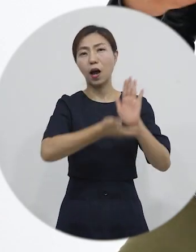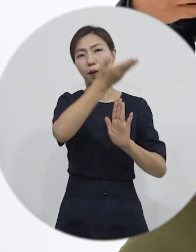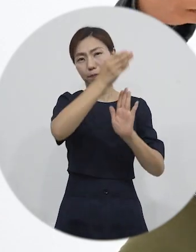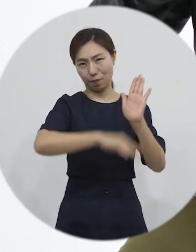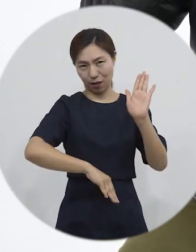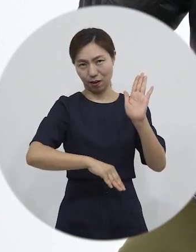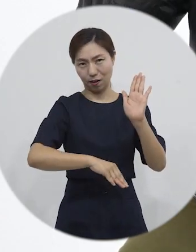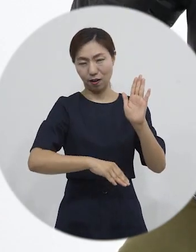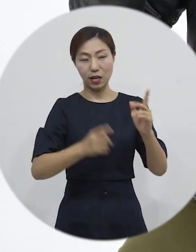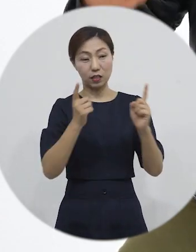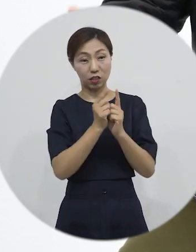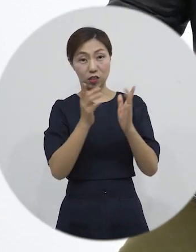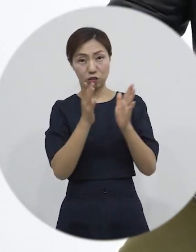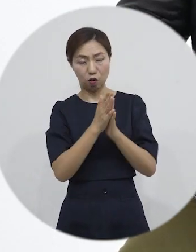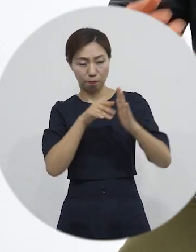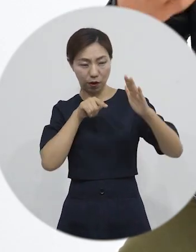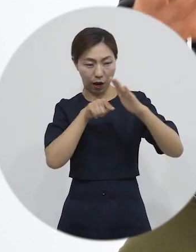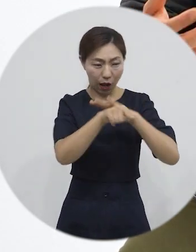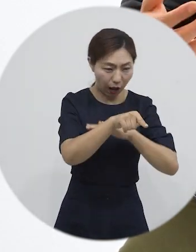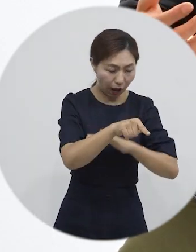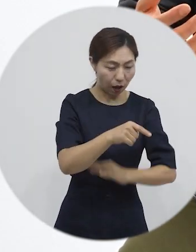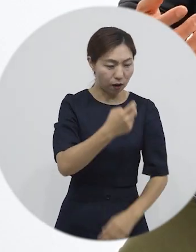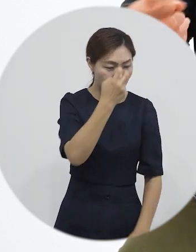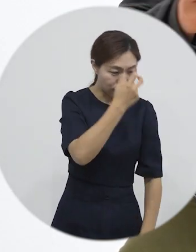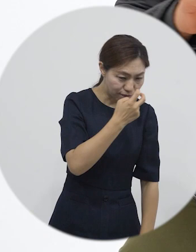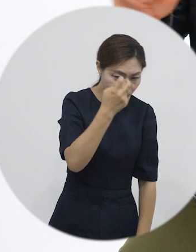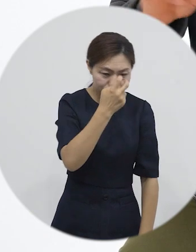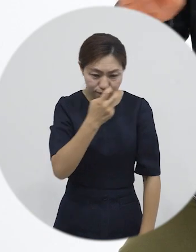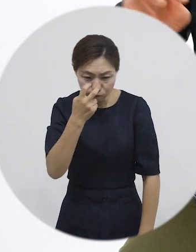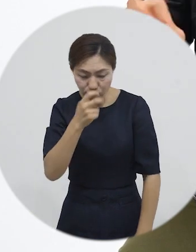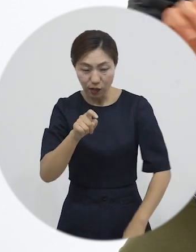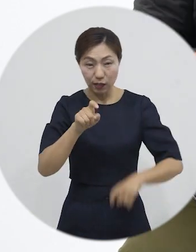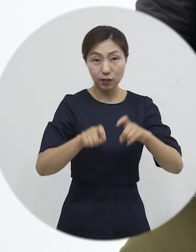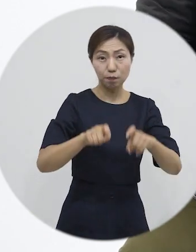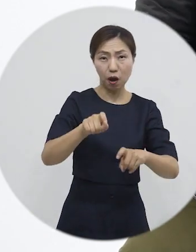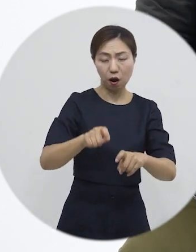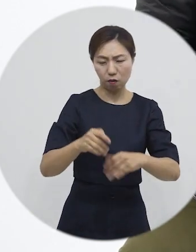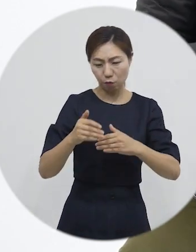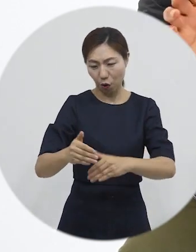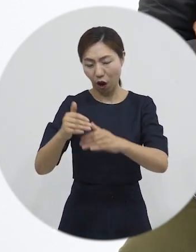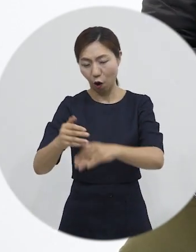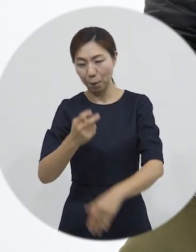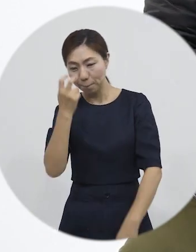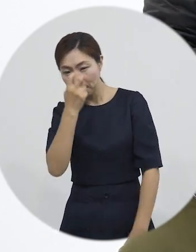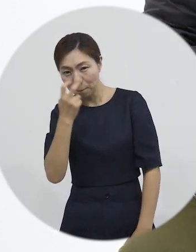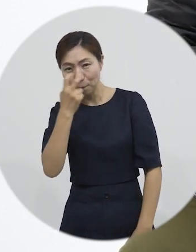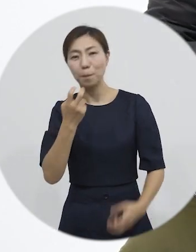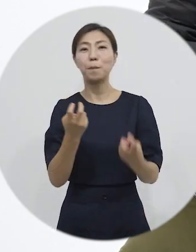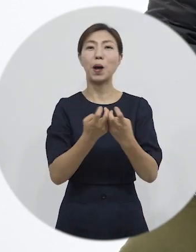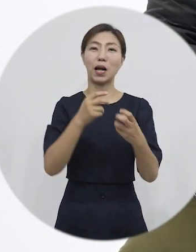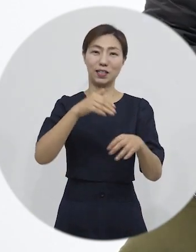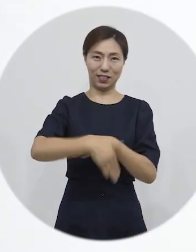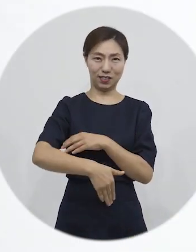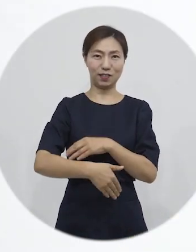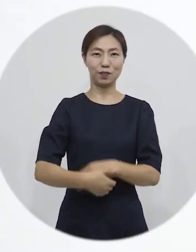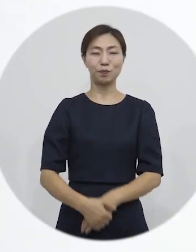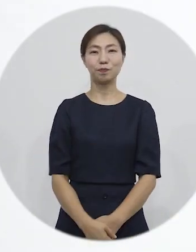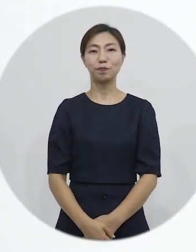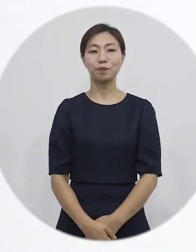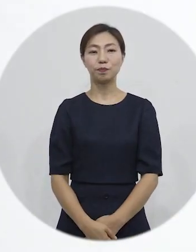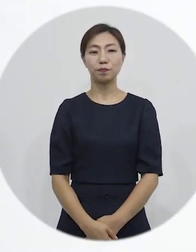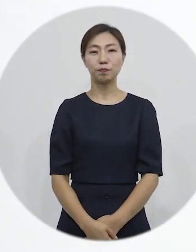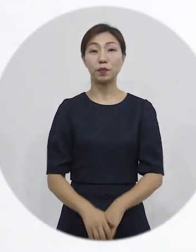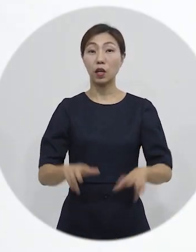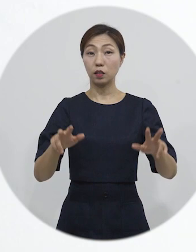나눠서 사업을 직접 현장에 가서 모니터링을 하고 집행 과정을 살펴보는 그런 과정이 있습니다.